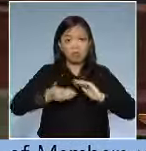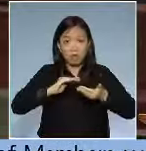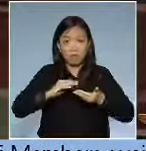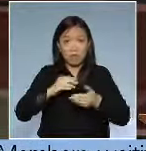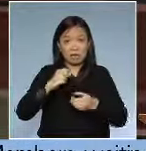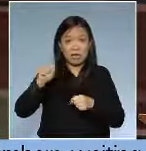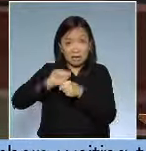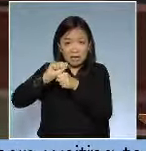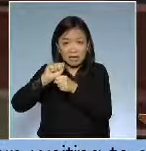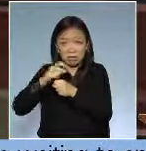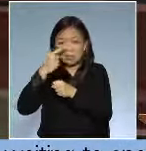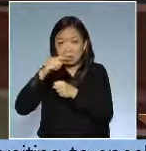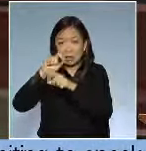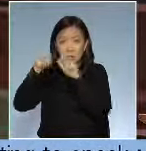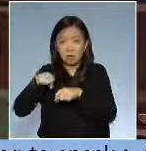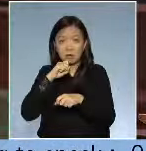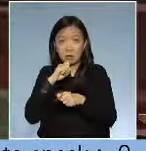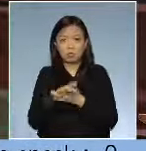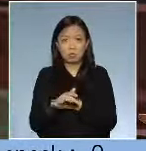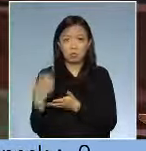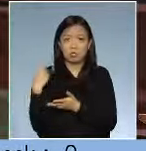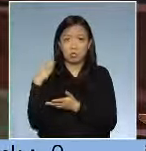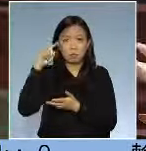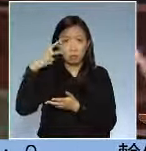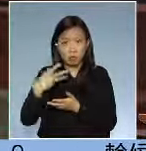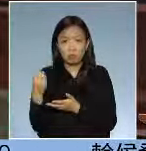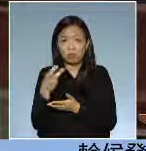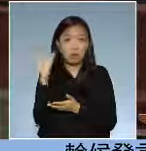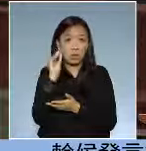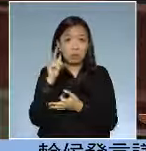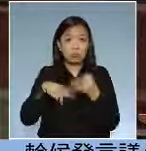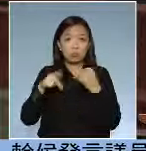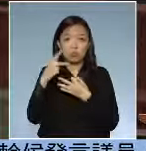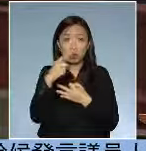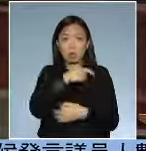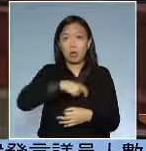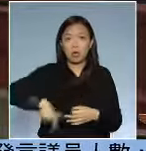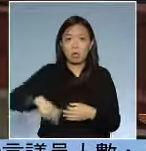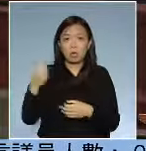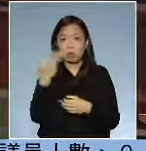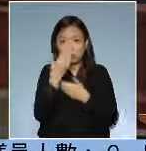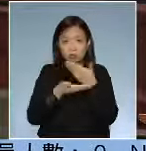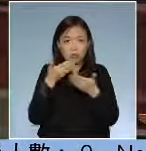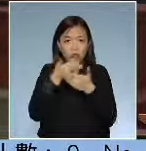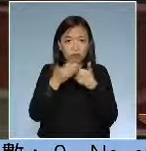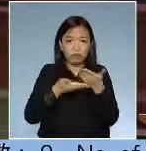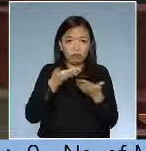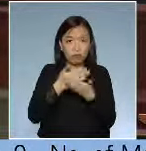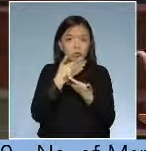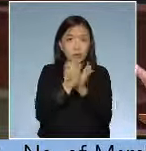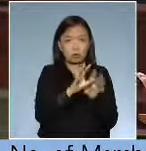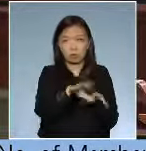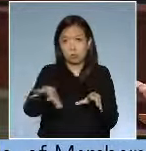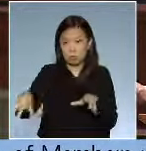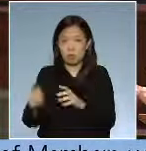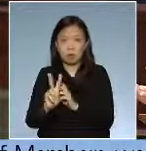這幾天我們又聽到郭榮鏗議員重複了很多次，在不同的場合他都有說，